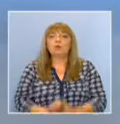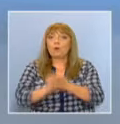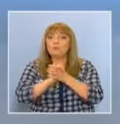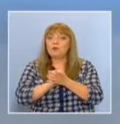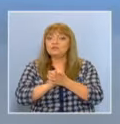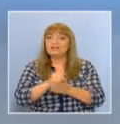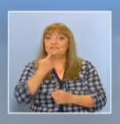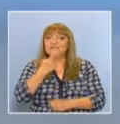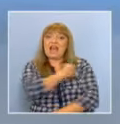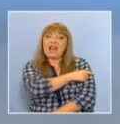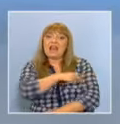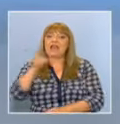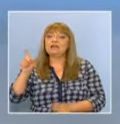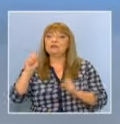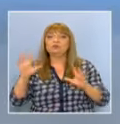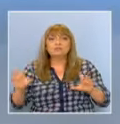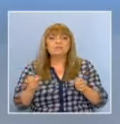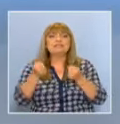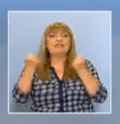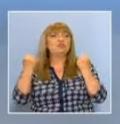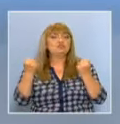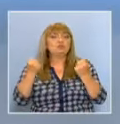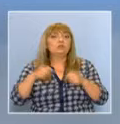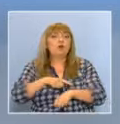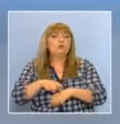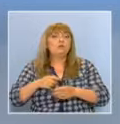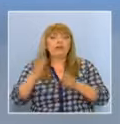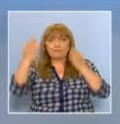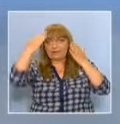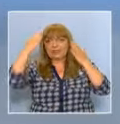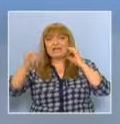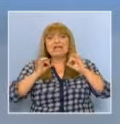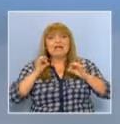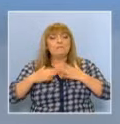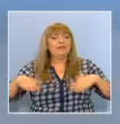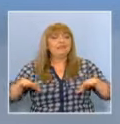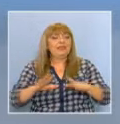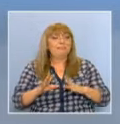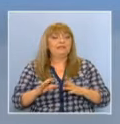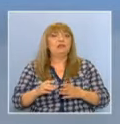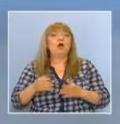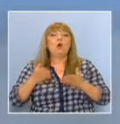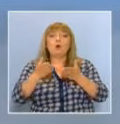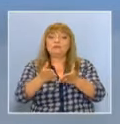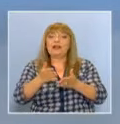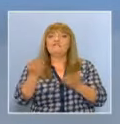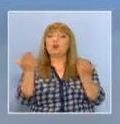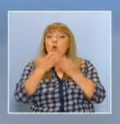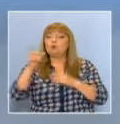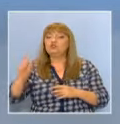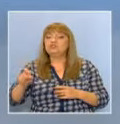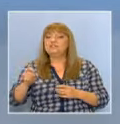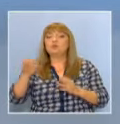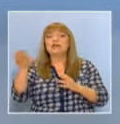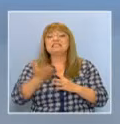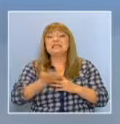поздрав за лекарите, които спасяват живот по време на пандемията от COVID-19, отправиха ученици от средното училище с